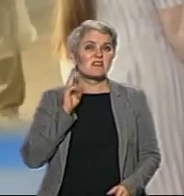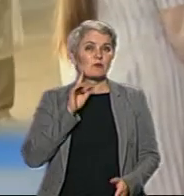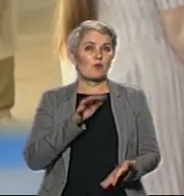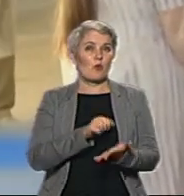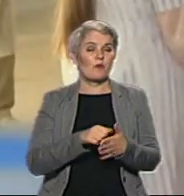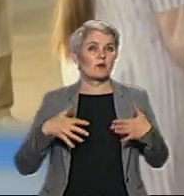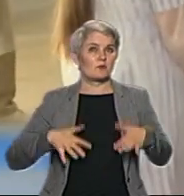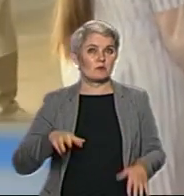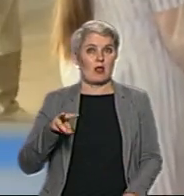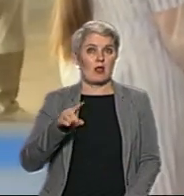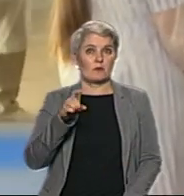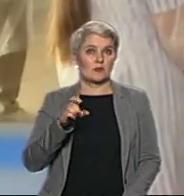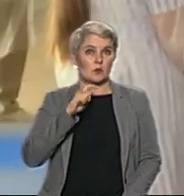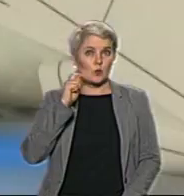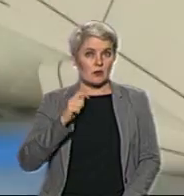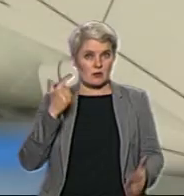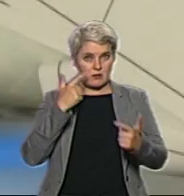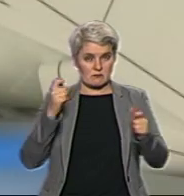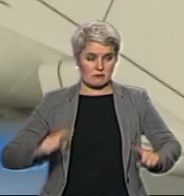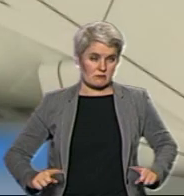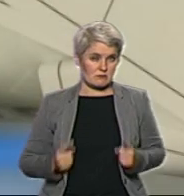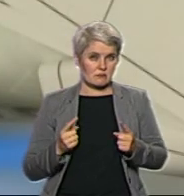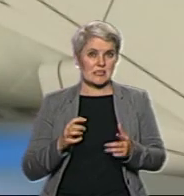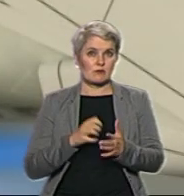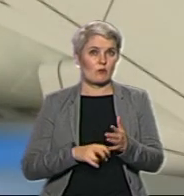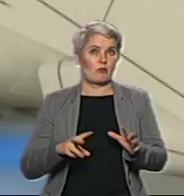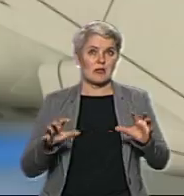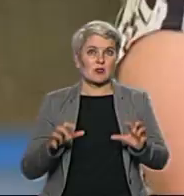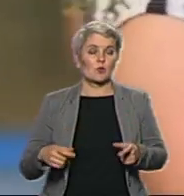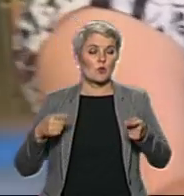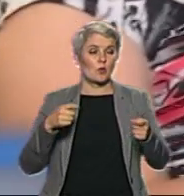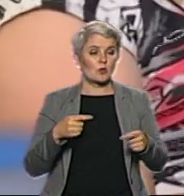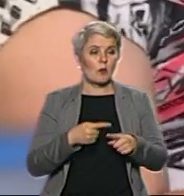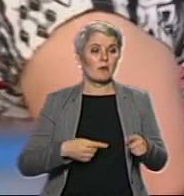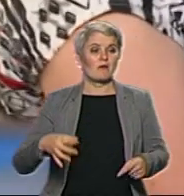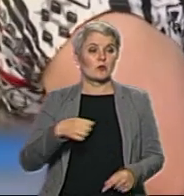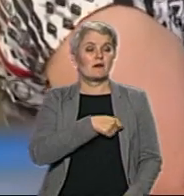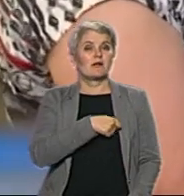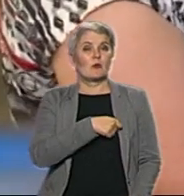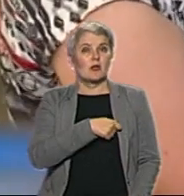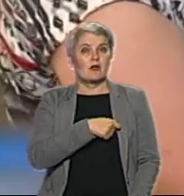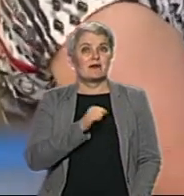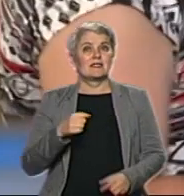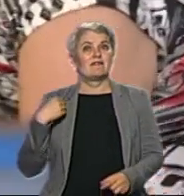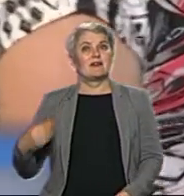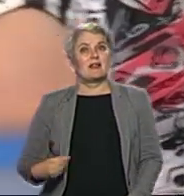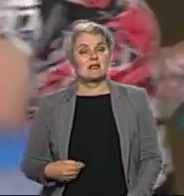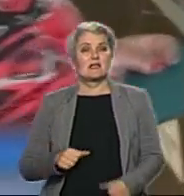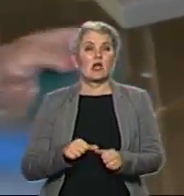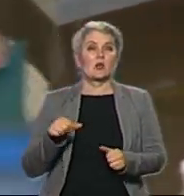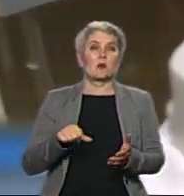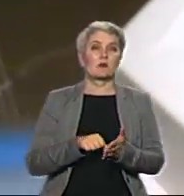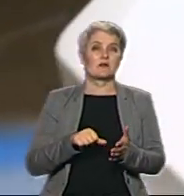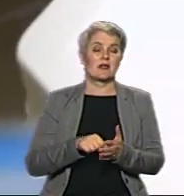МЗС України висловило протест з приводу незаконного візиту до півострова депутатів Європарламенту з Франції, а також окремих представників